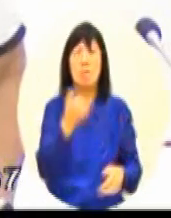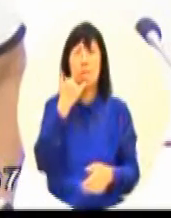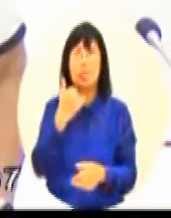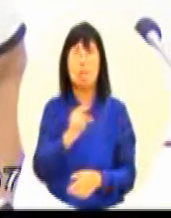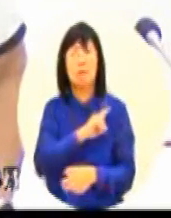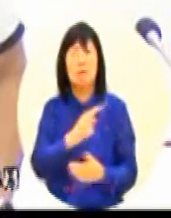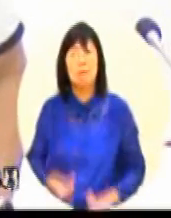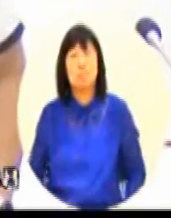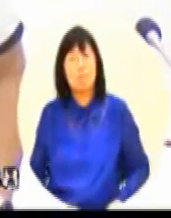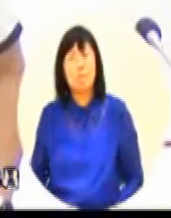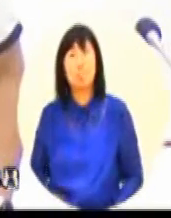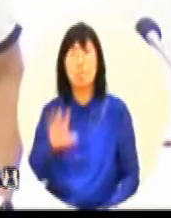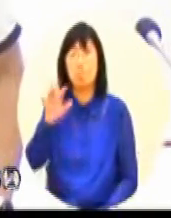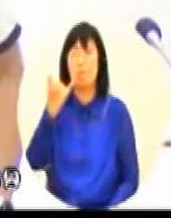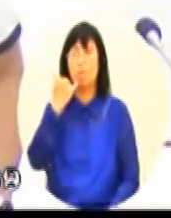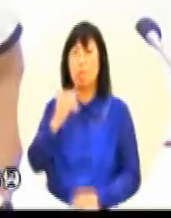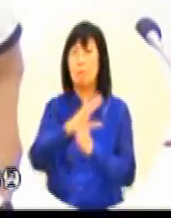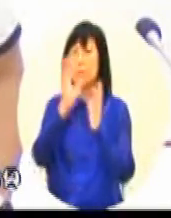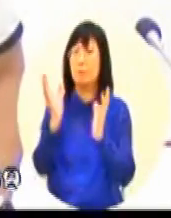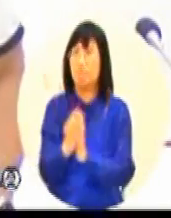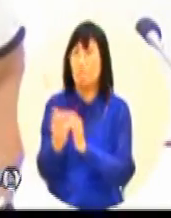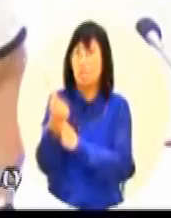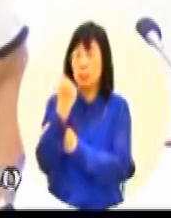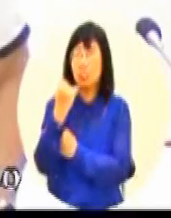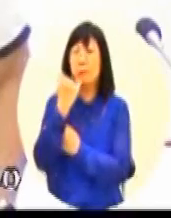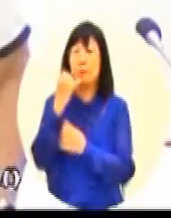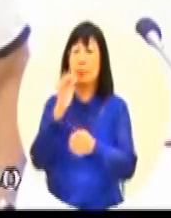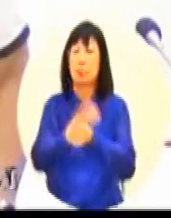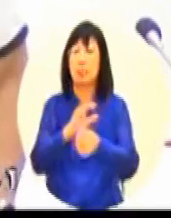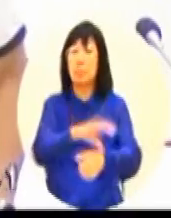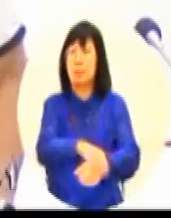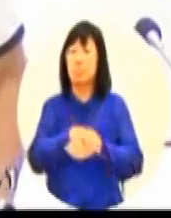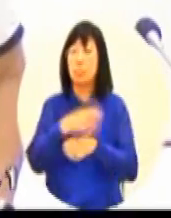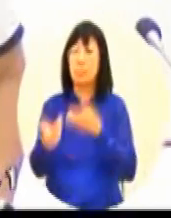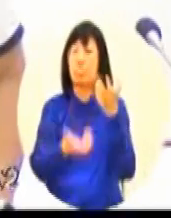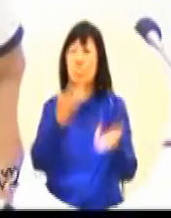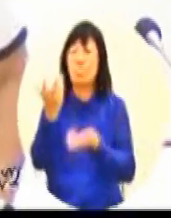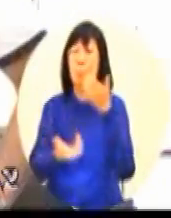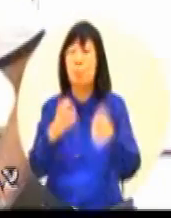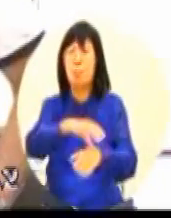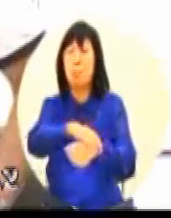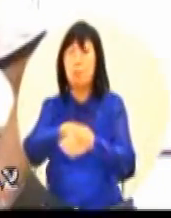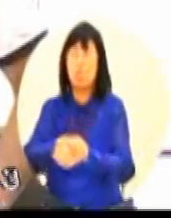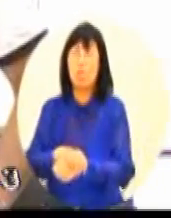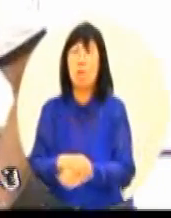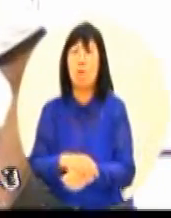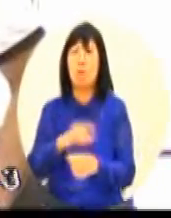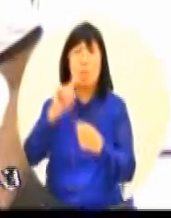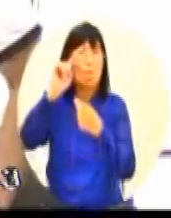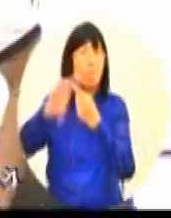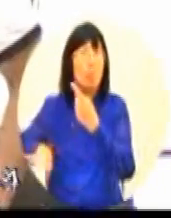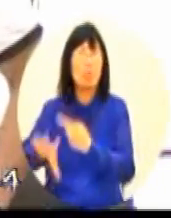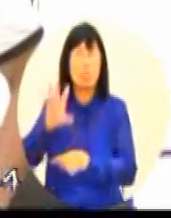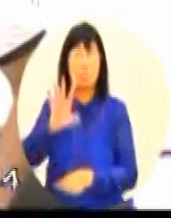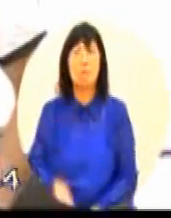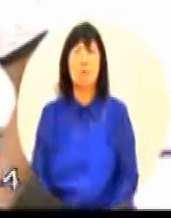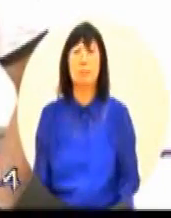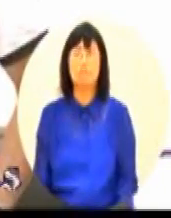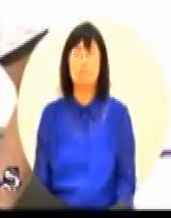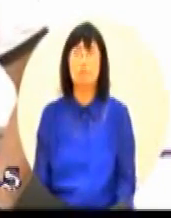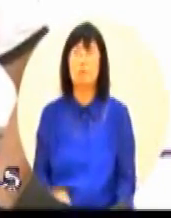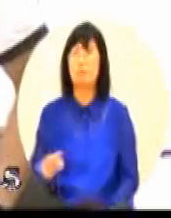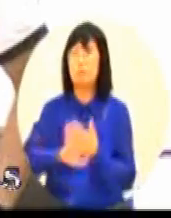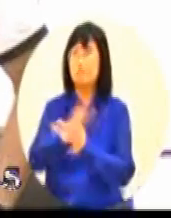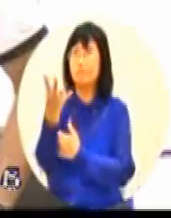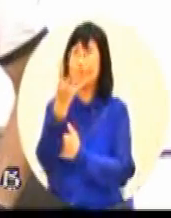量完全发挥在救火救灾那个方面去，这个才是正途。人家四都都在做